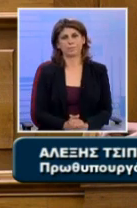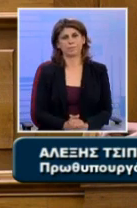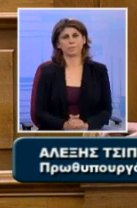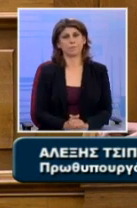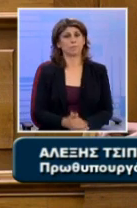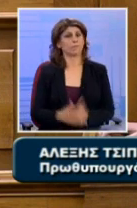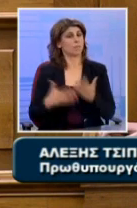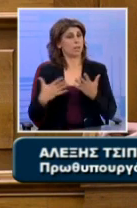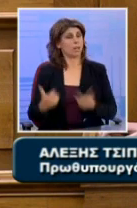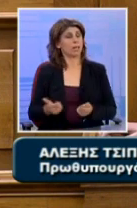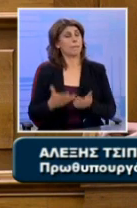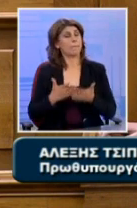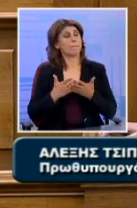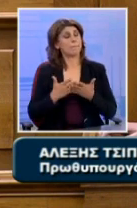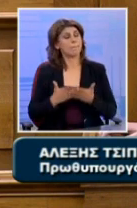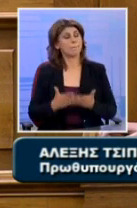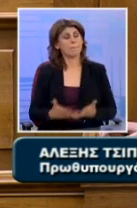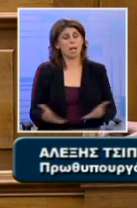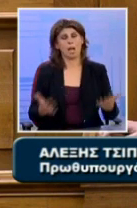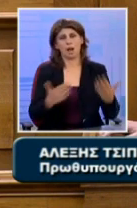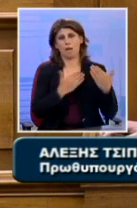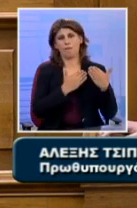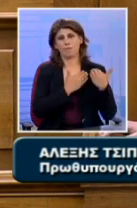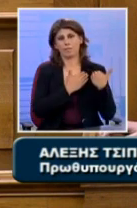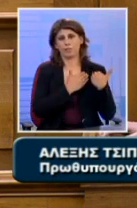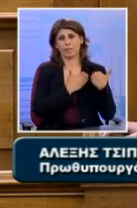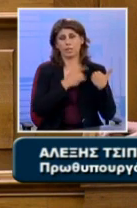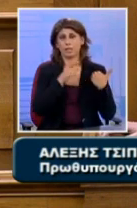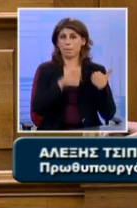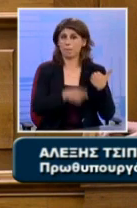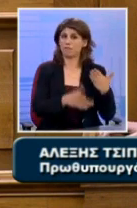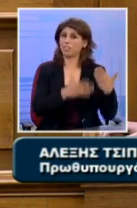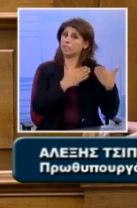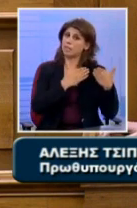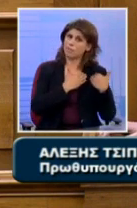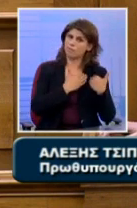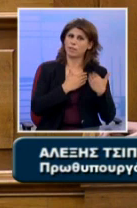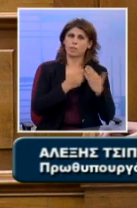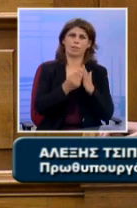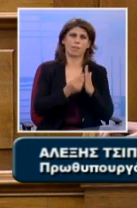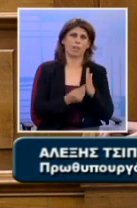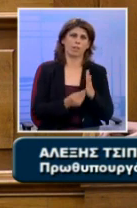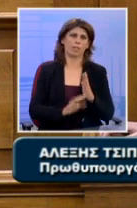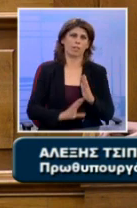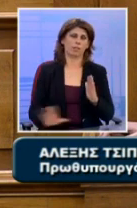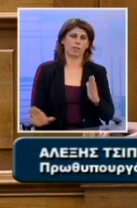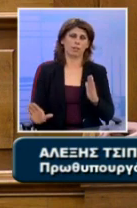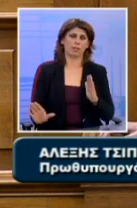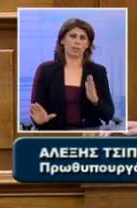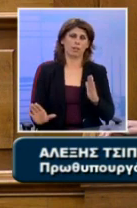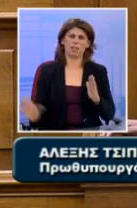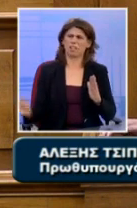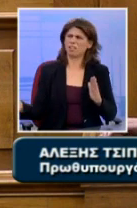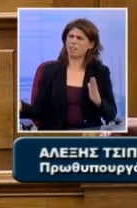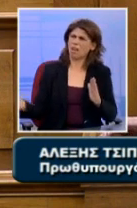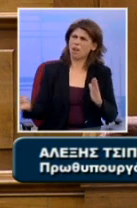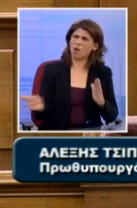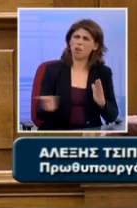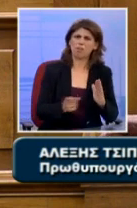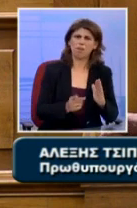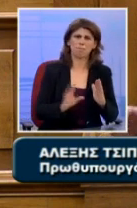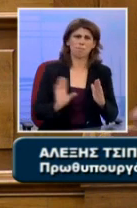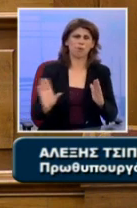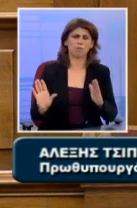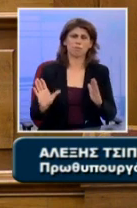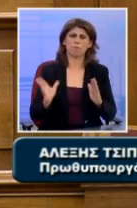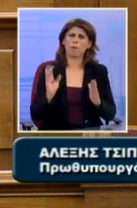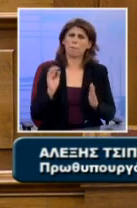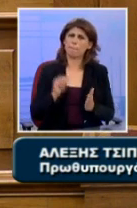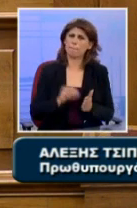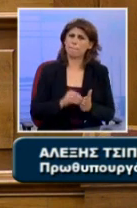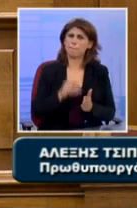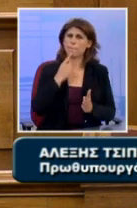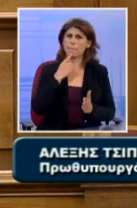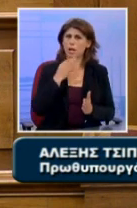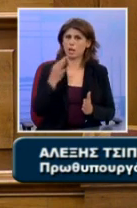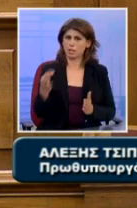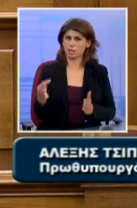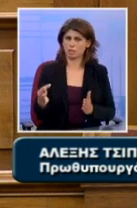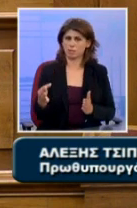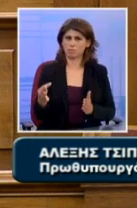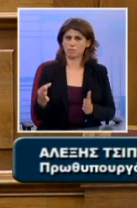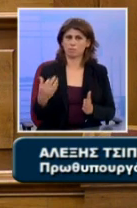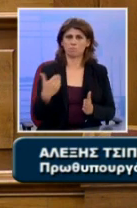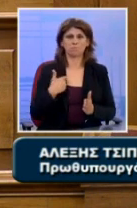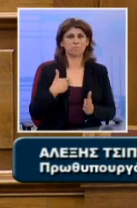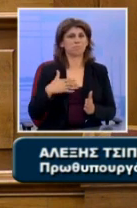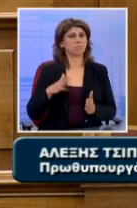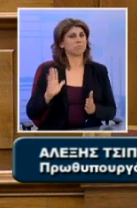μια μεγάλη ευθύνη και από αυτή την ευθύνη θα κριθεί. Για όλα τα υπόλοιπα θέλω να σας επαναλάβω